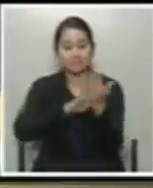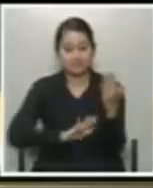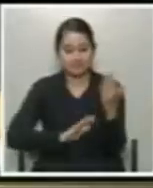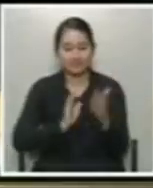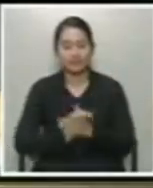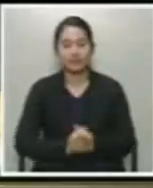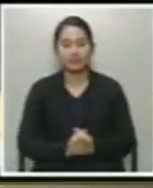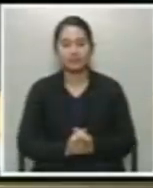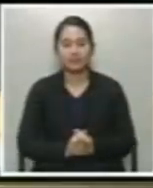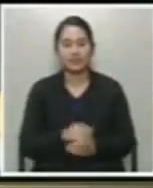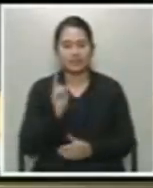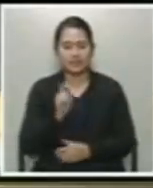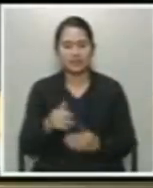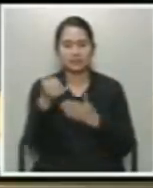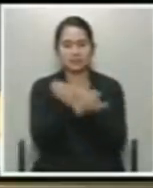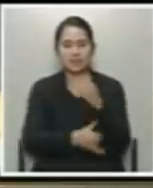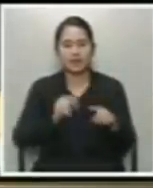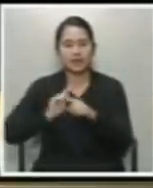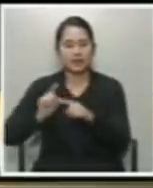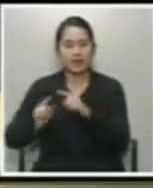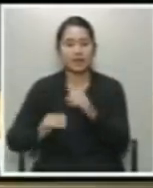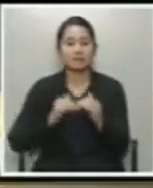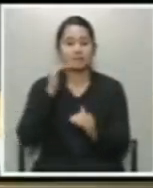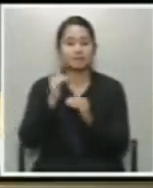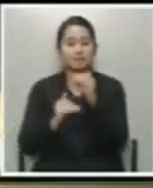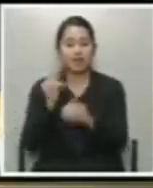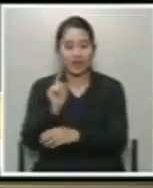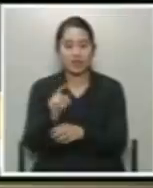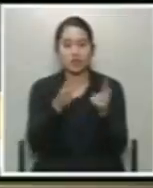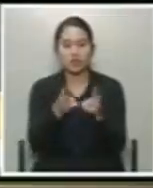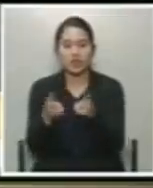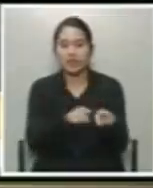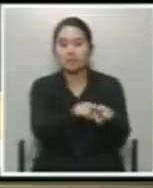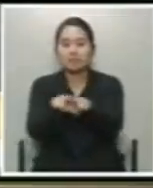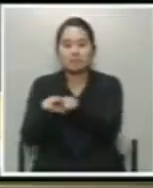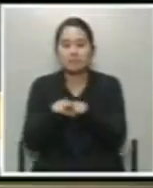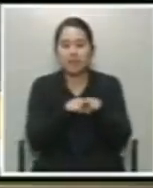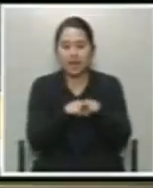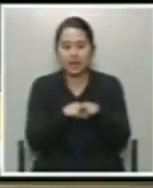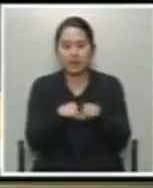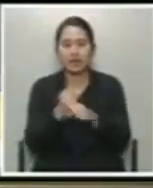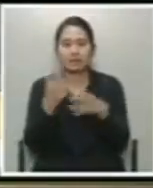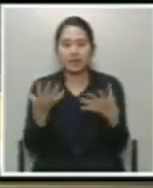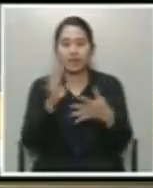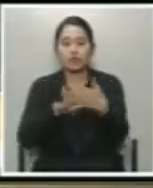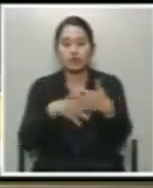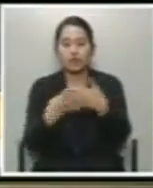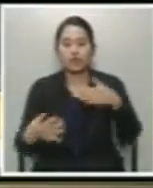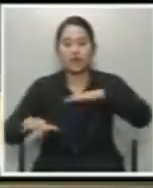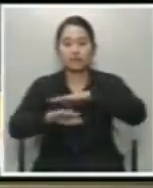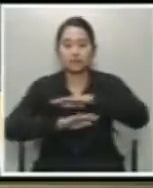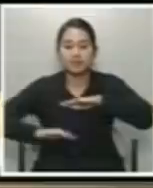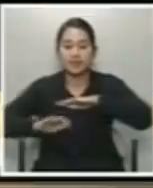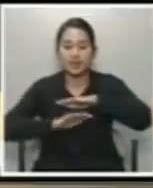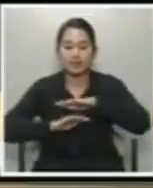ล้วทุกประเทศในโลกเลยเจริญมาด้วยวิธีเดียวกันนะครับคือการสร้างโครงสร้างพื้นฐานไม่ใช่